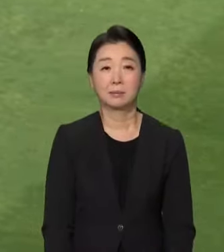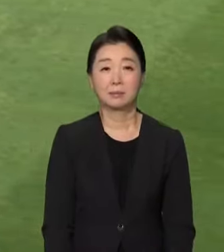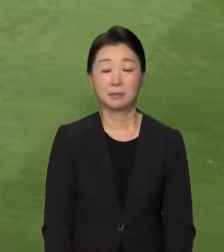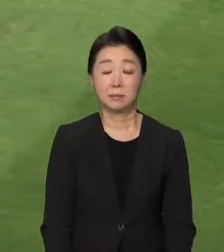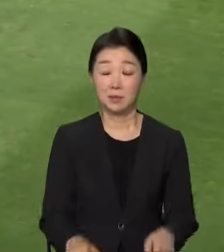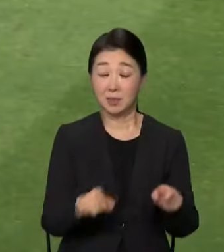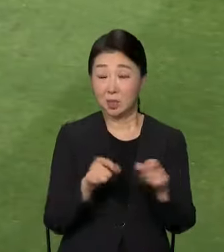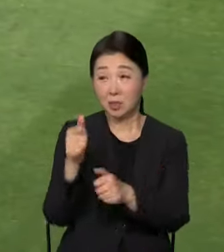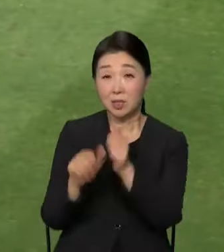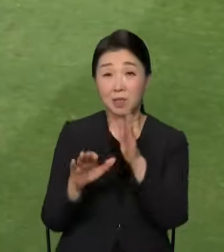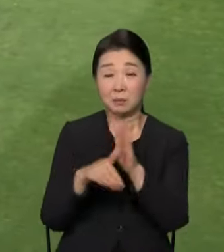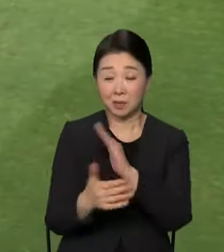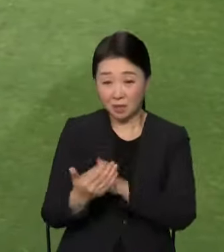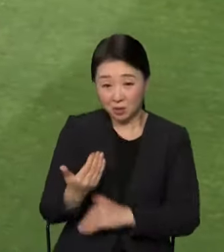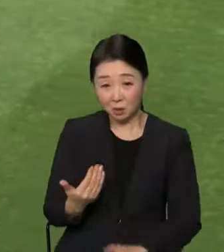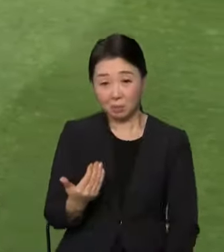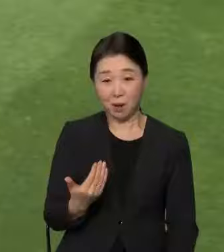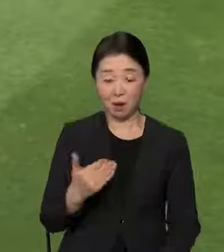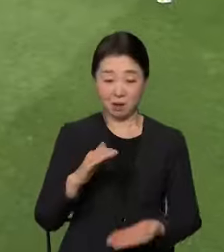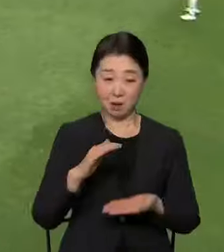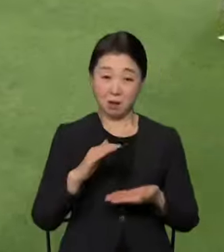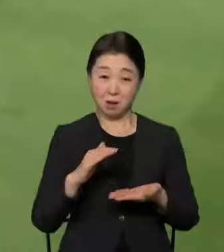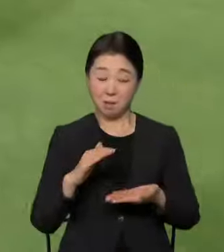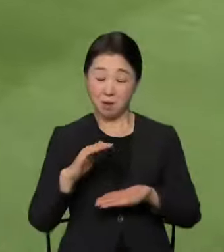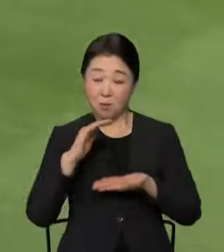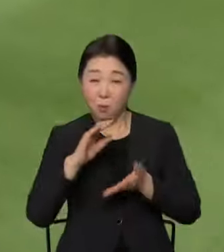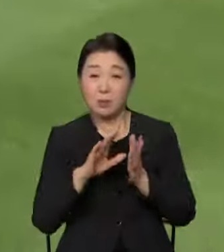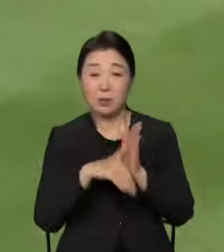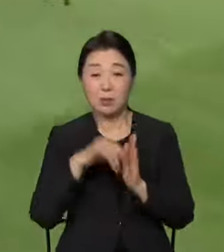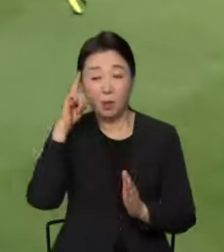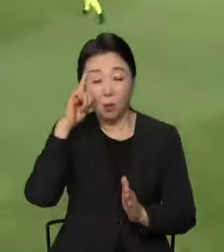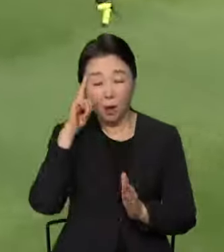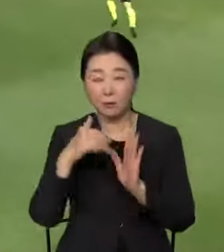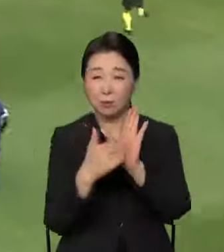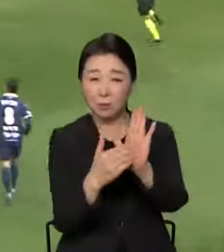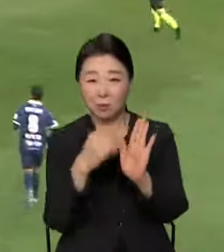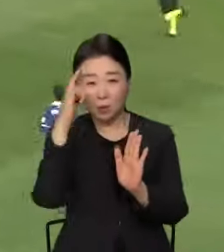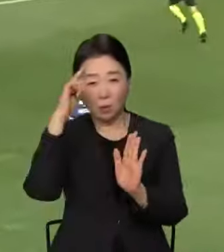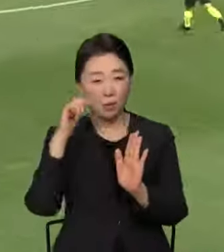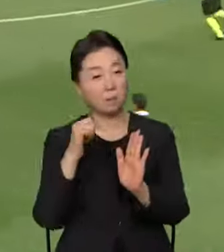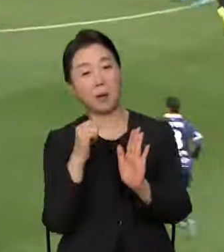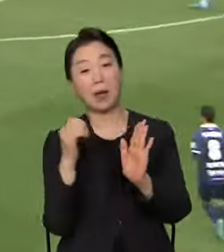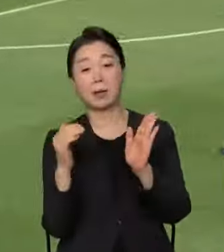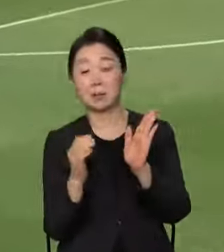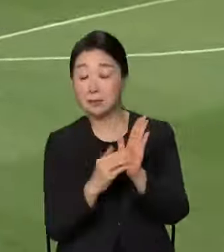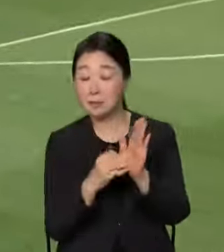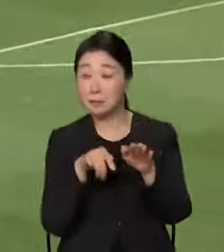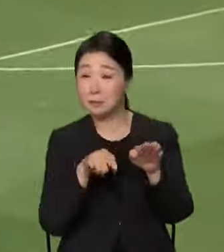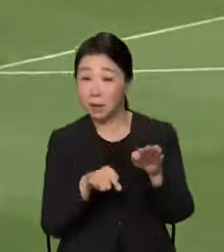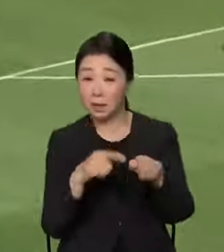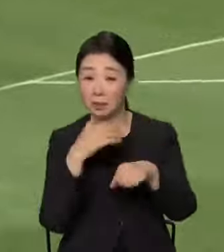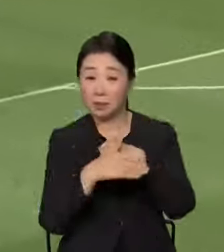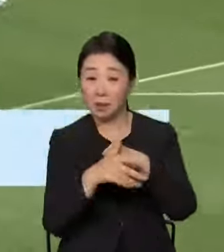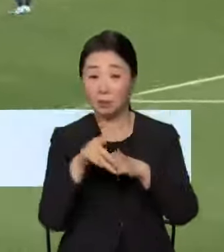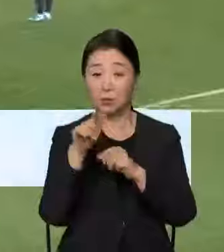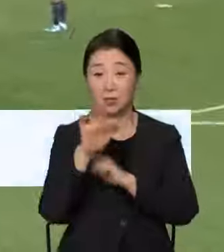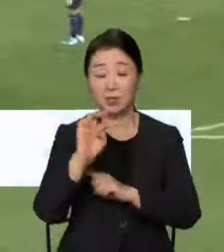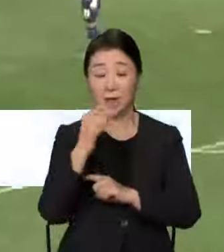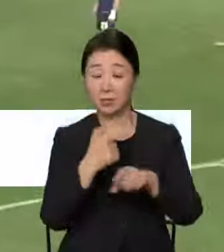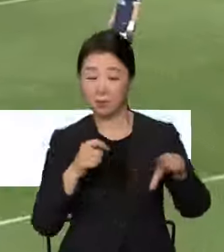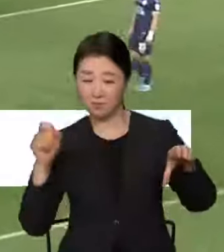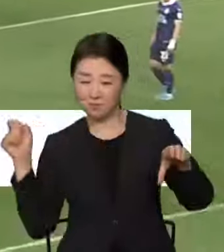연장전 전반, 골문 앞 혼전 상황에서 수비 머리를 맞고 왼쪽으로 흘러나온 크로스. 대구의 이찬동이 놓치지